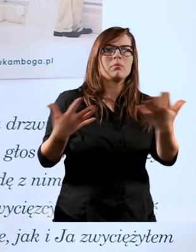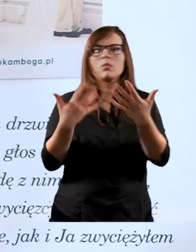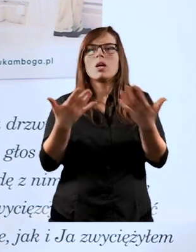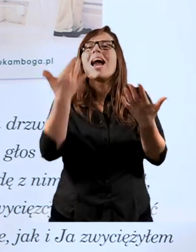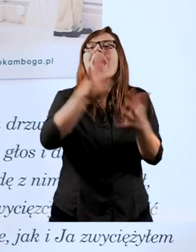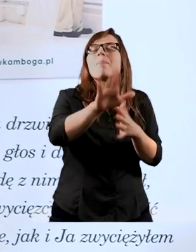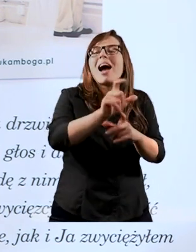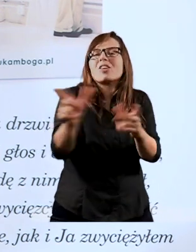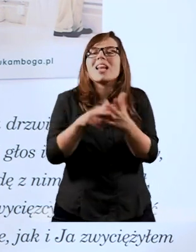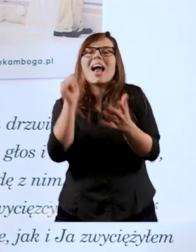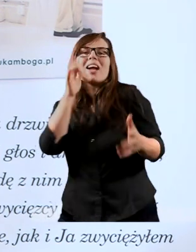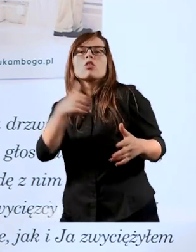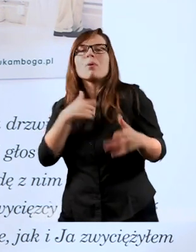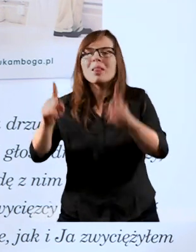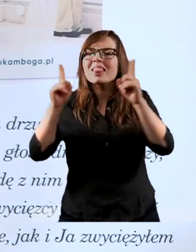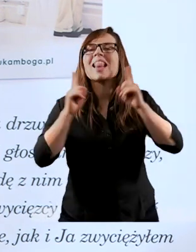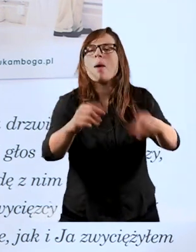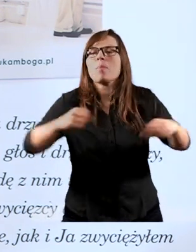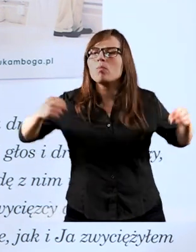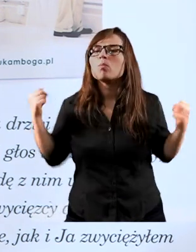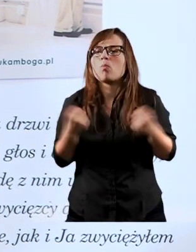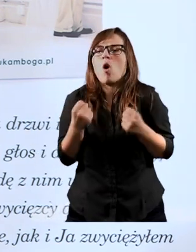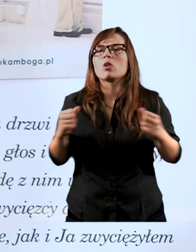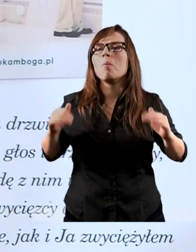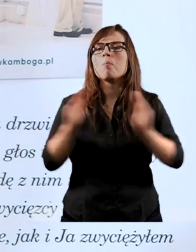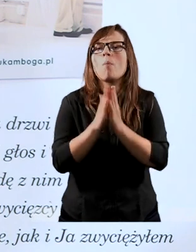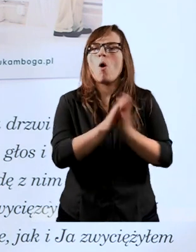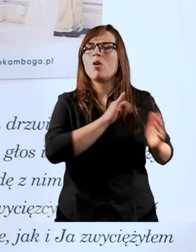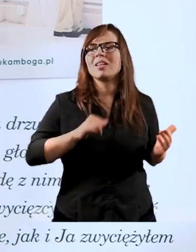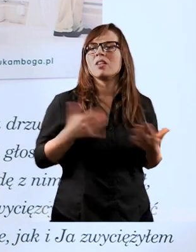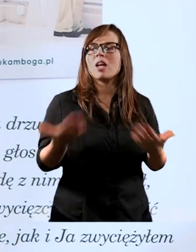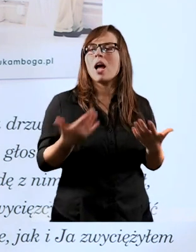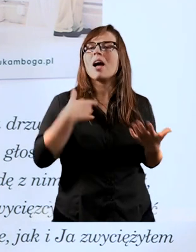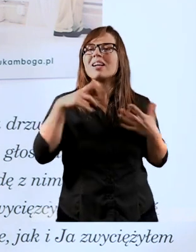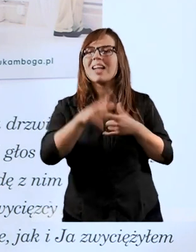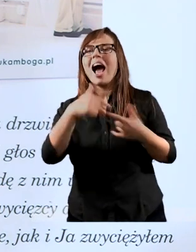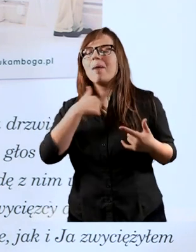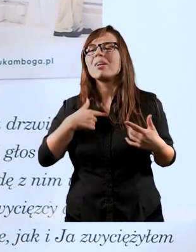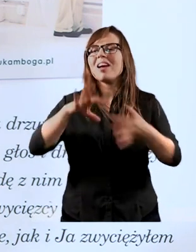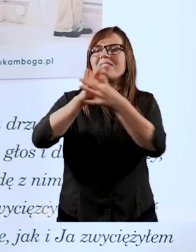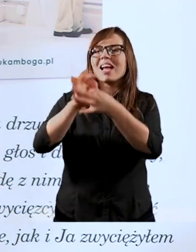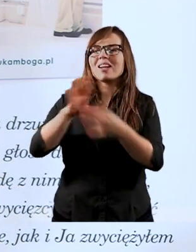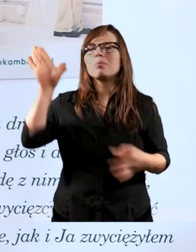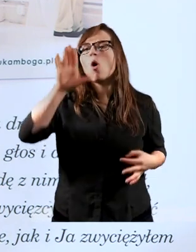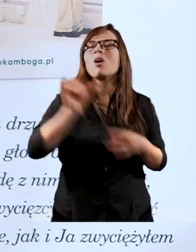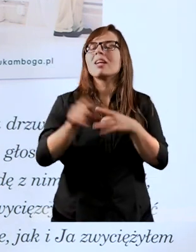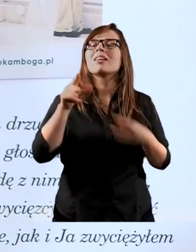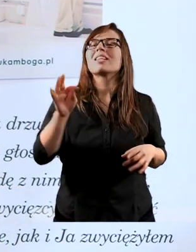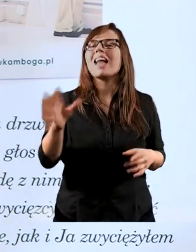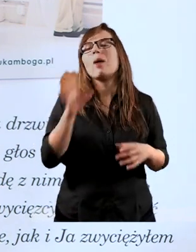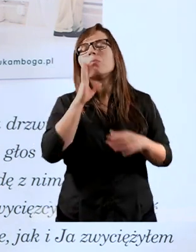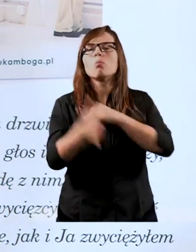na to, żeby tak naprawdę się solidnie pomodlić? Bo pomimo tego, że dla mnie życie z Panem Bogiem jest taką